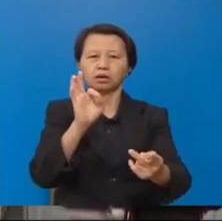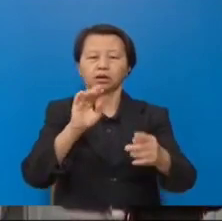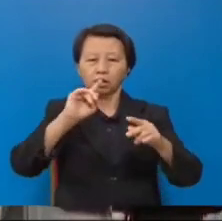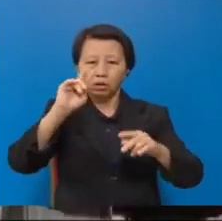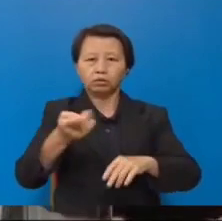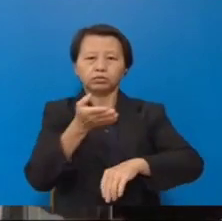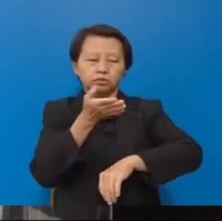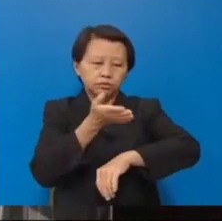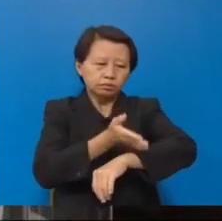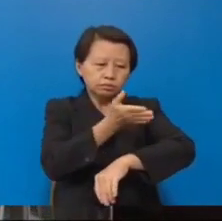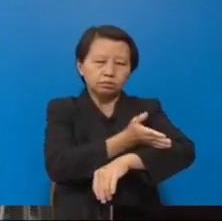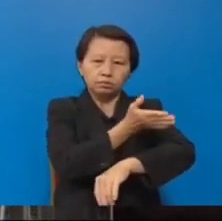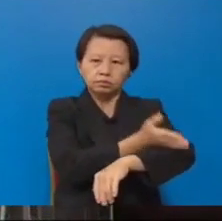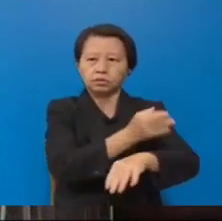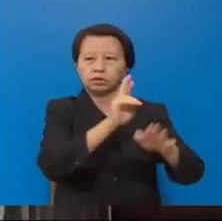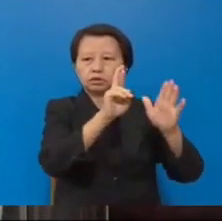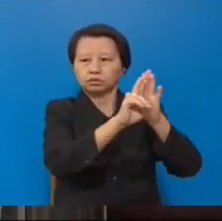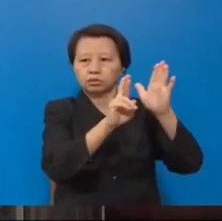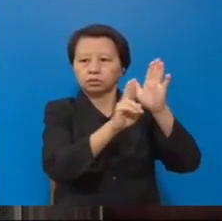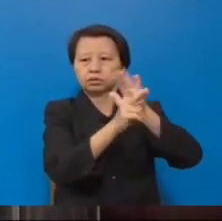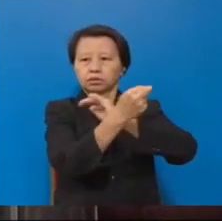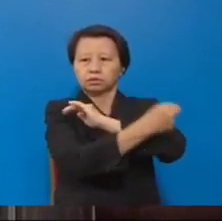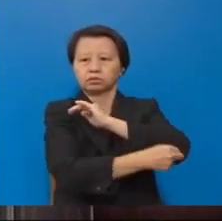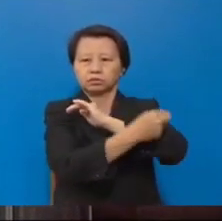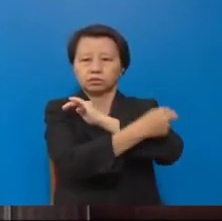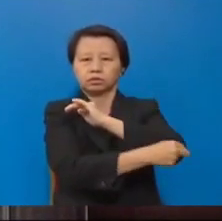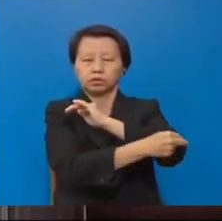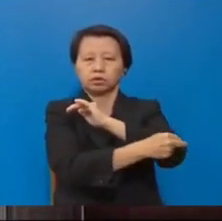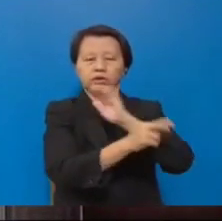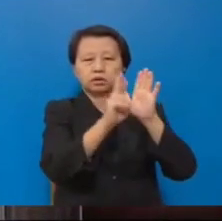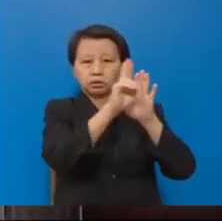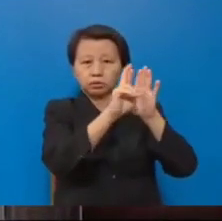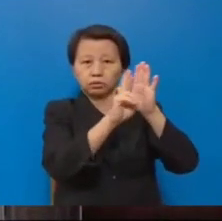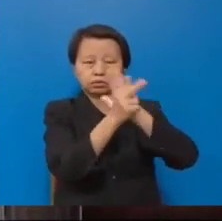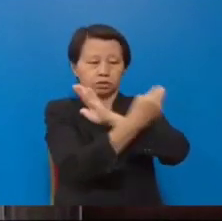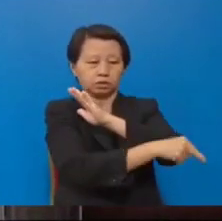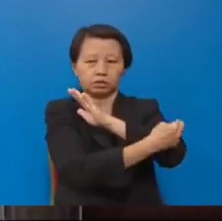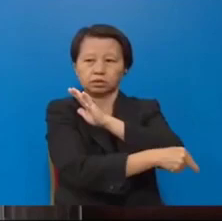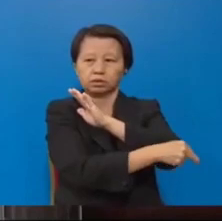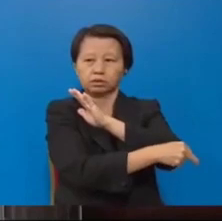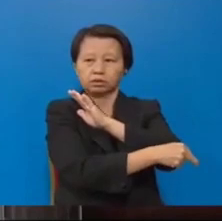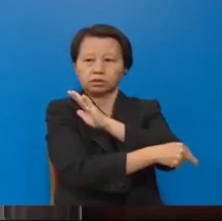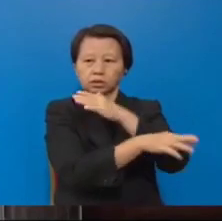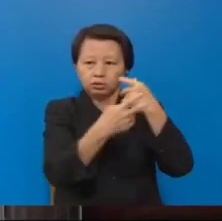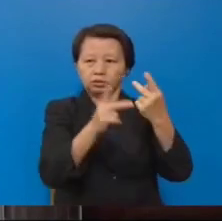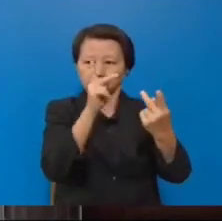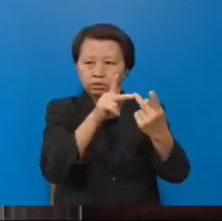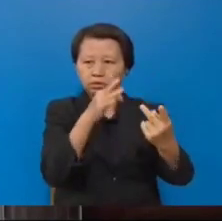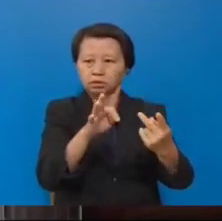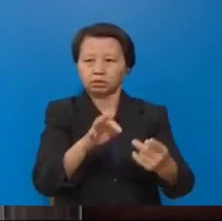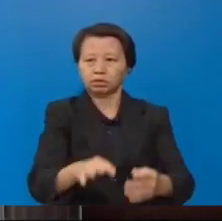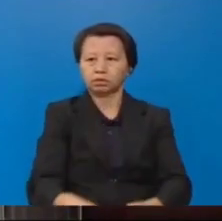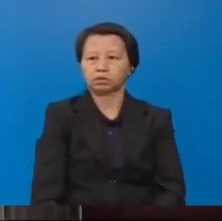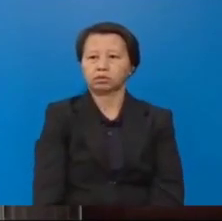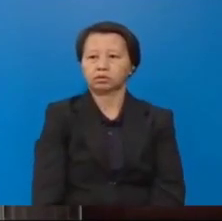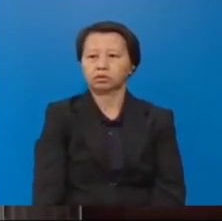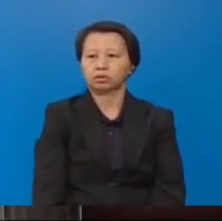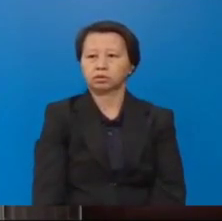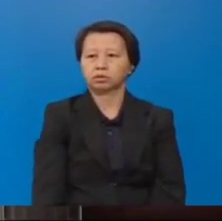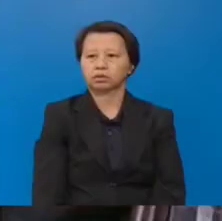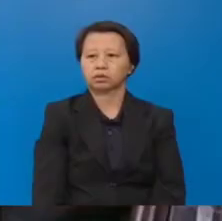tekan rukun negara rukun karo Bukannya kami tak mah rukunnya kado kita lebih mudah sempurna itu udah lainnya